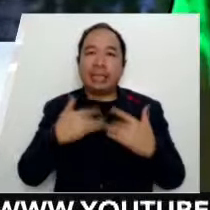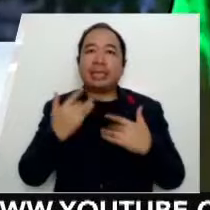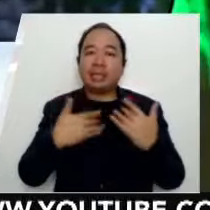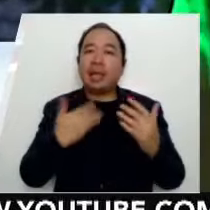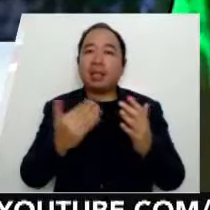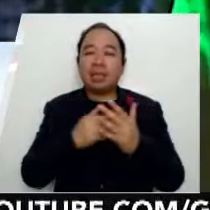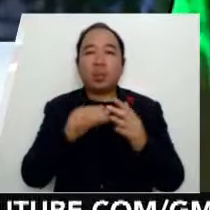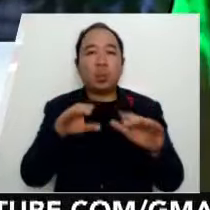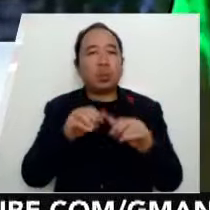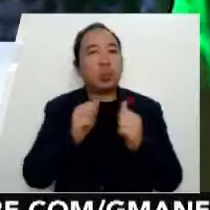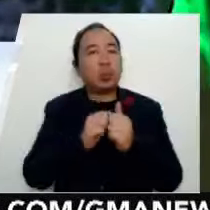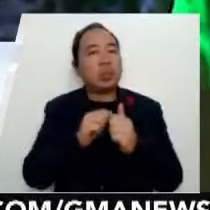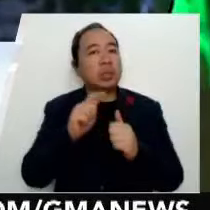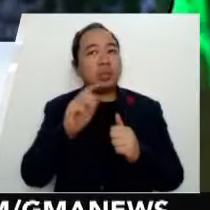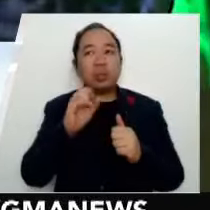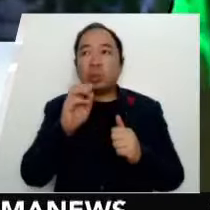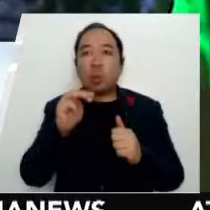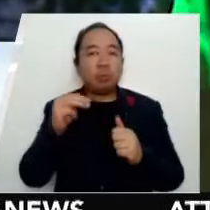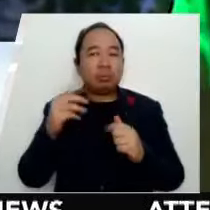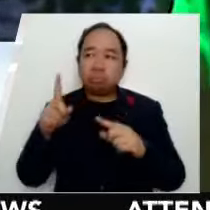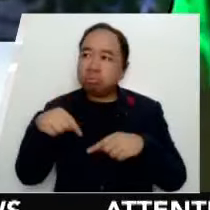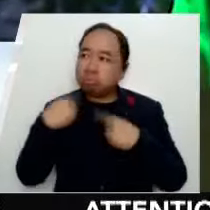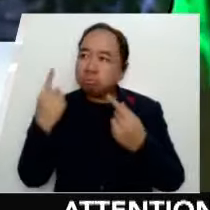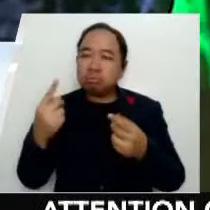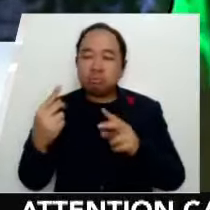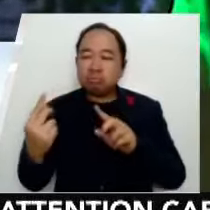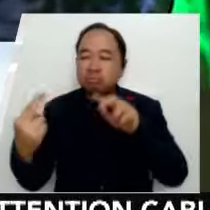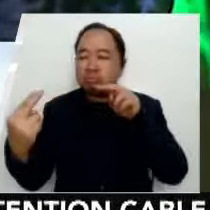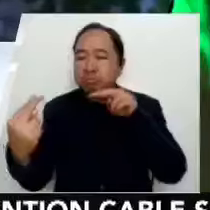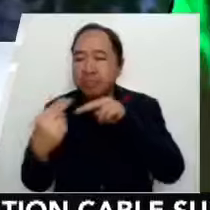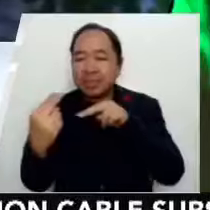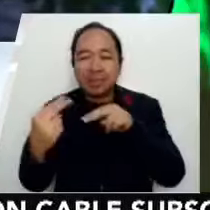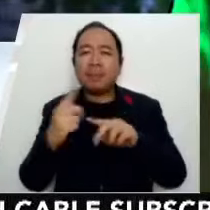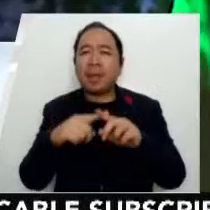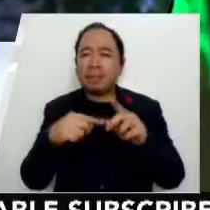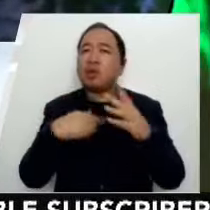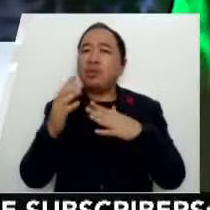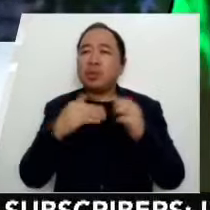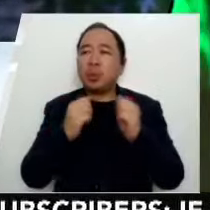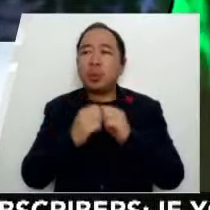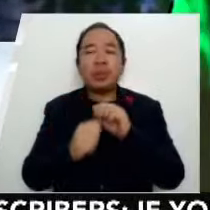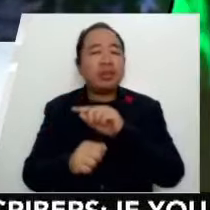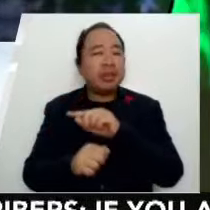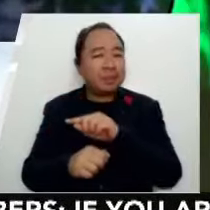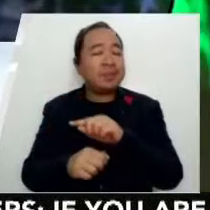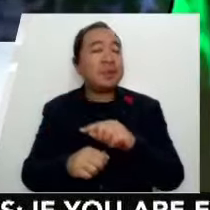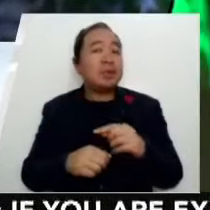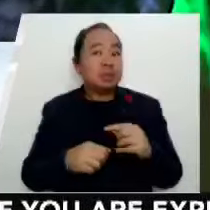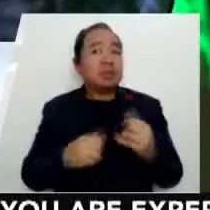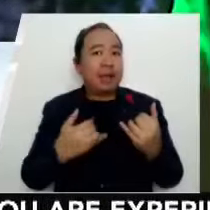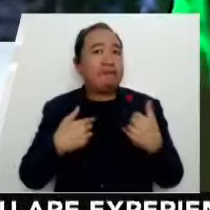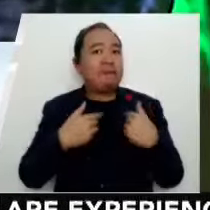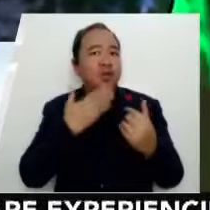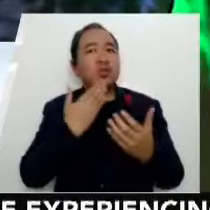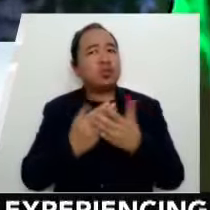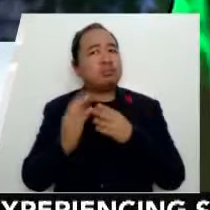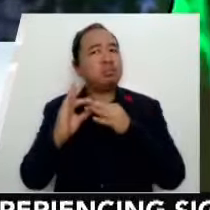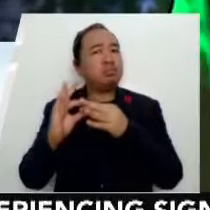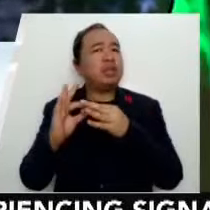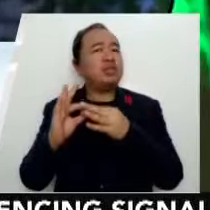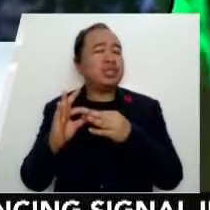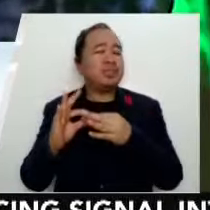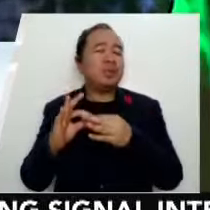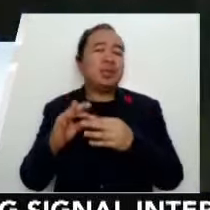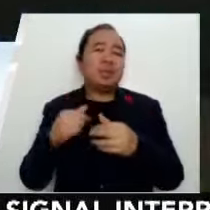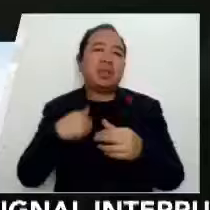I haven't seen him in a while um but i'm very comfortable with him We have a very good working relationship so I'm glad He's here